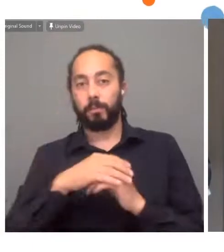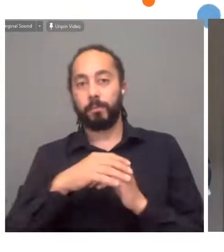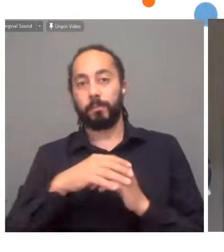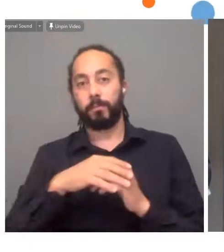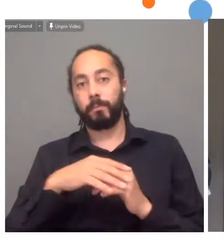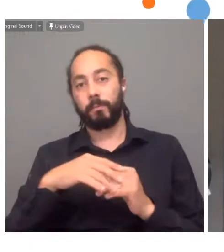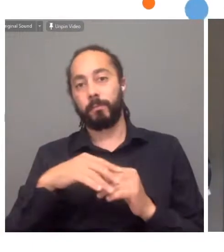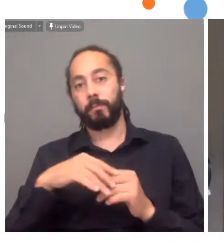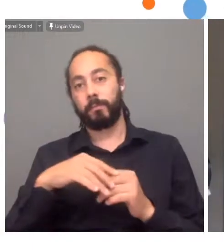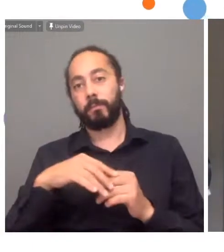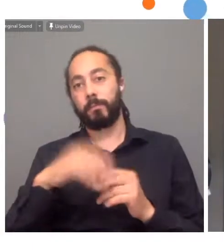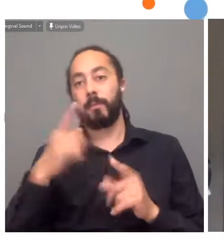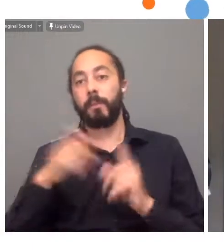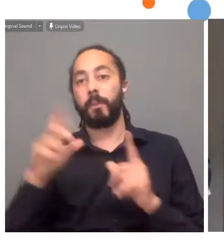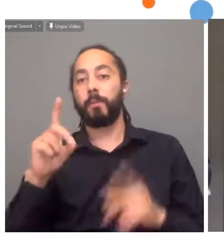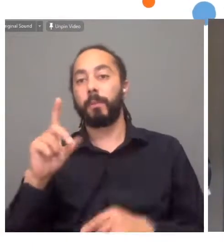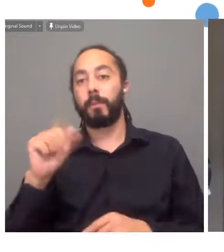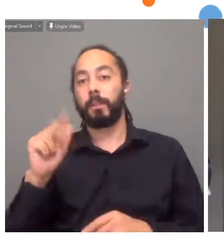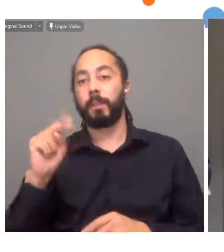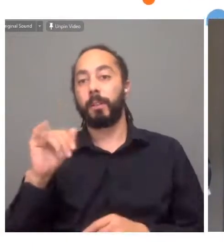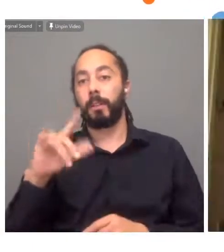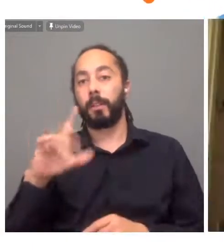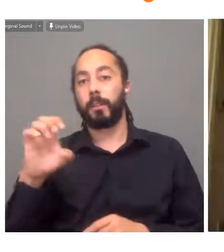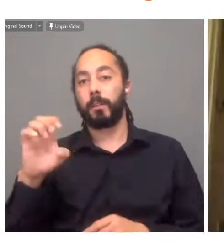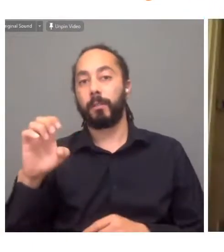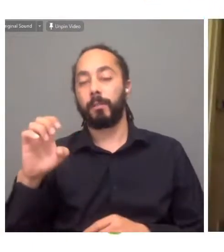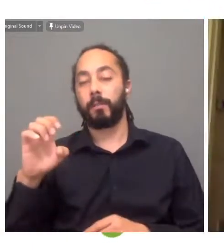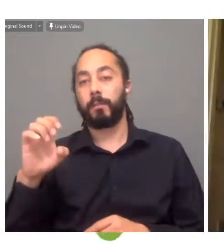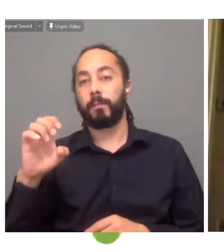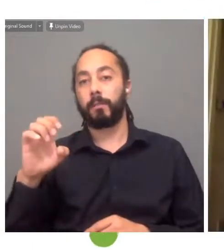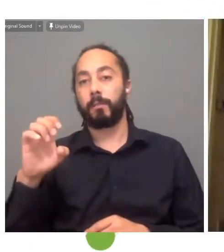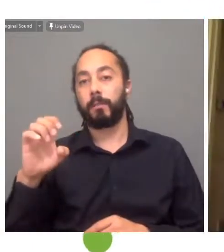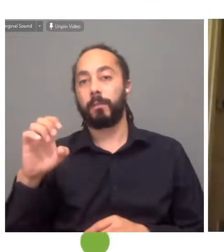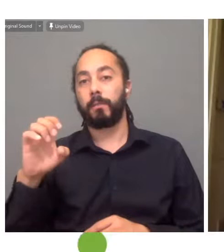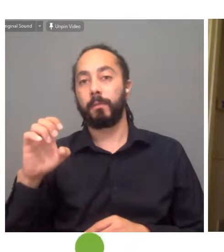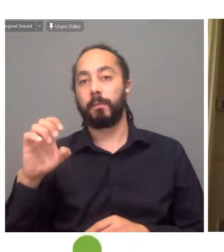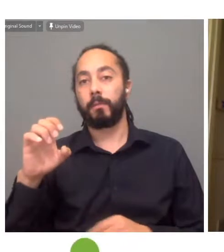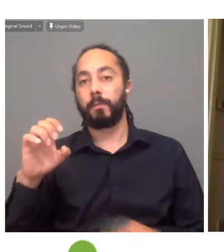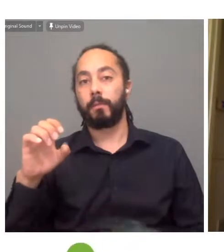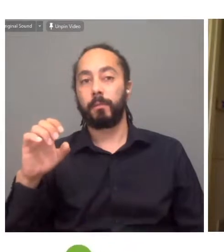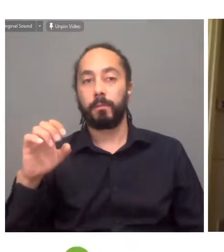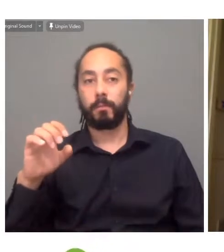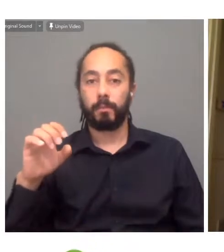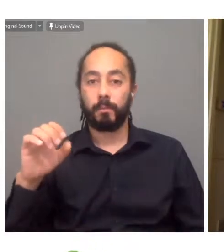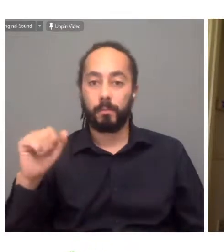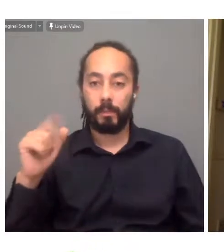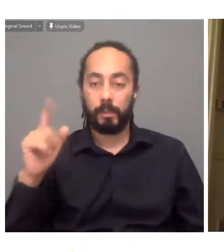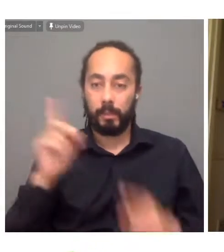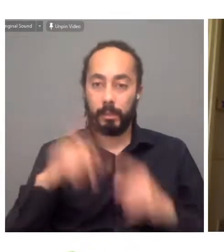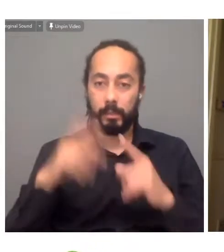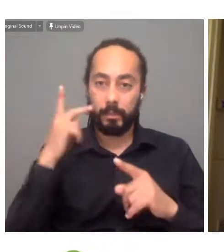From Danielle Duro. Malheureusement, je ne le vois pas sur